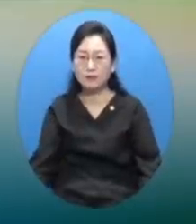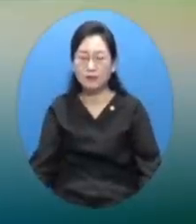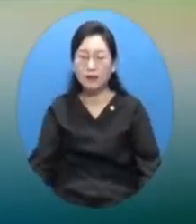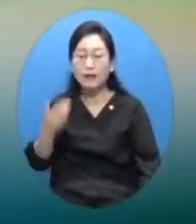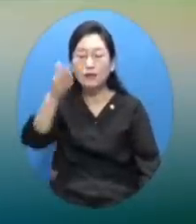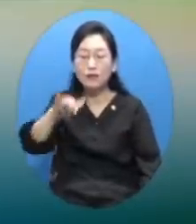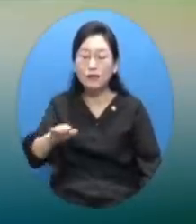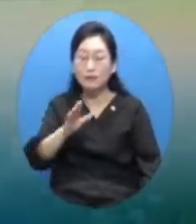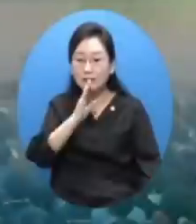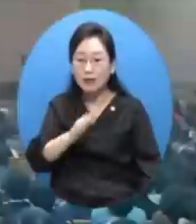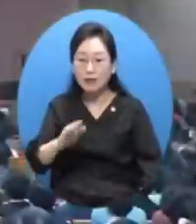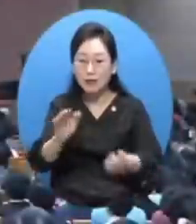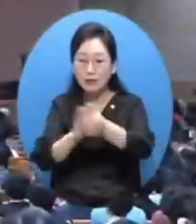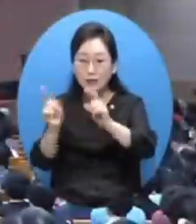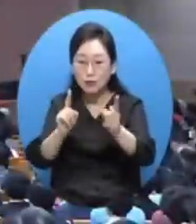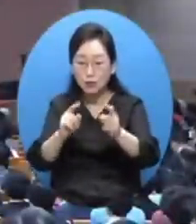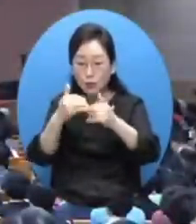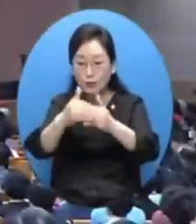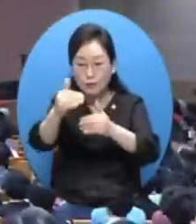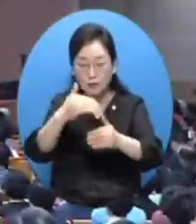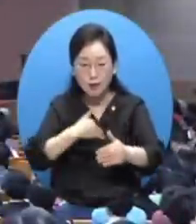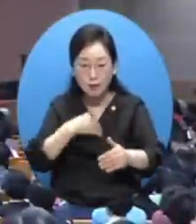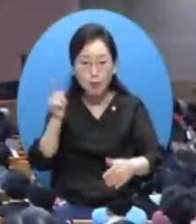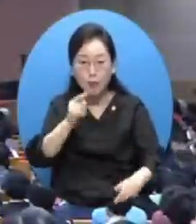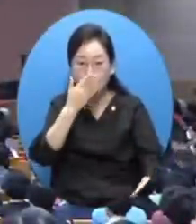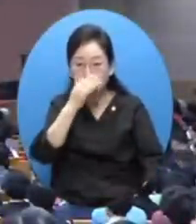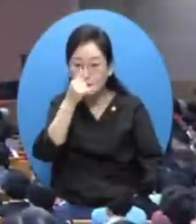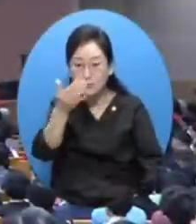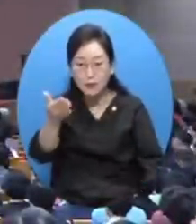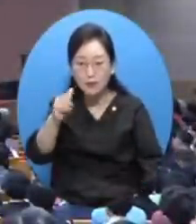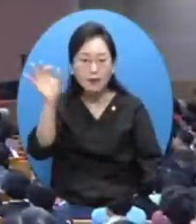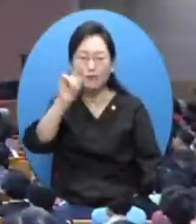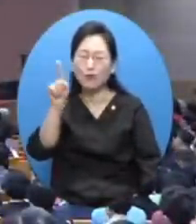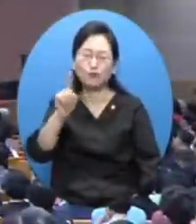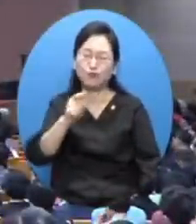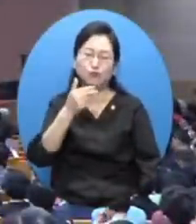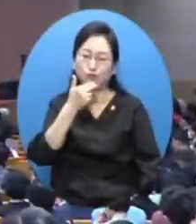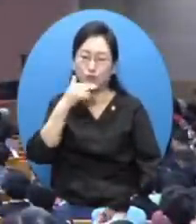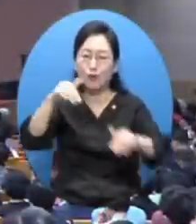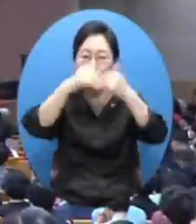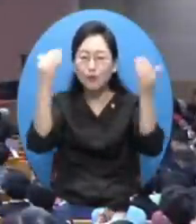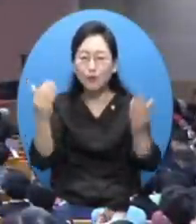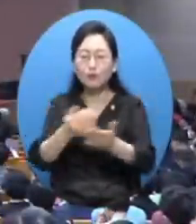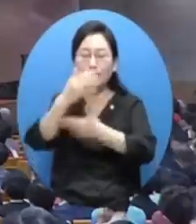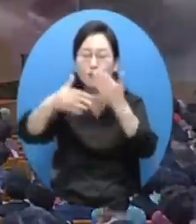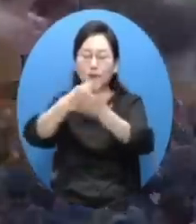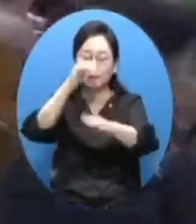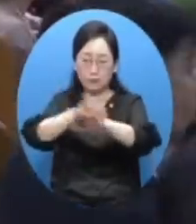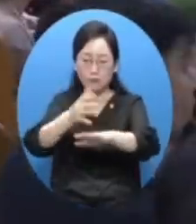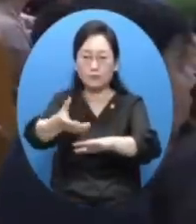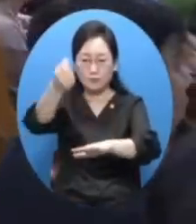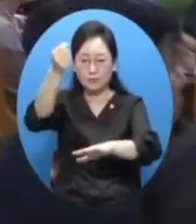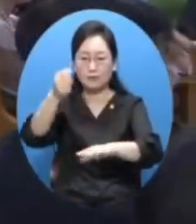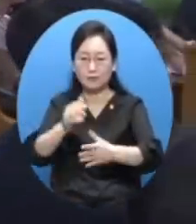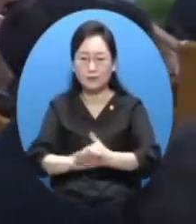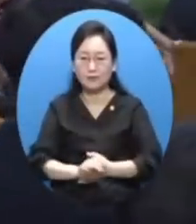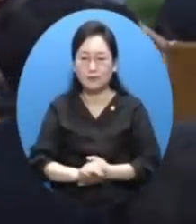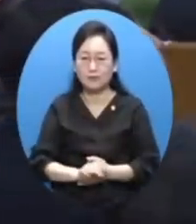그러나 실제 치료 과정에서 제가 무엇을 할 수 있습니까? 아무것도 없습니다. 그 모든 것은 하나님의 손에 있습니다.